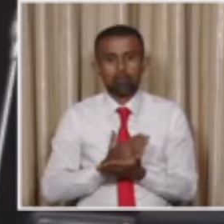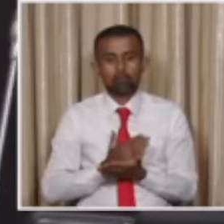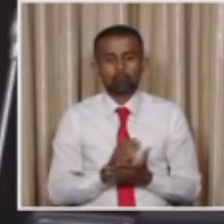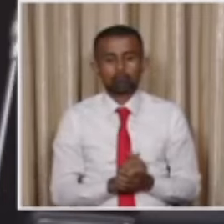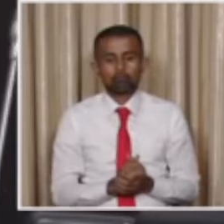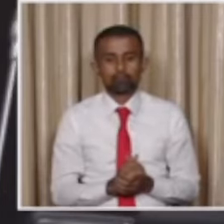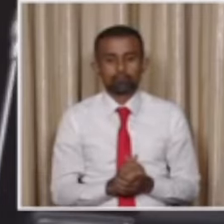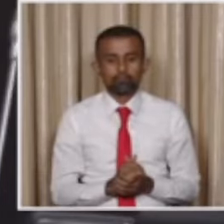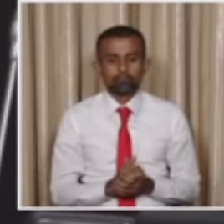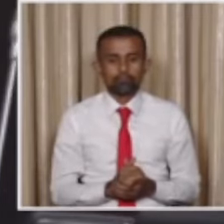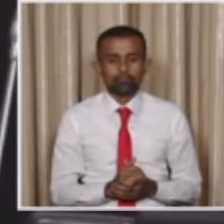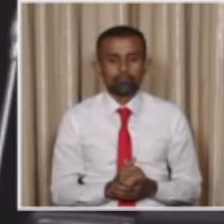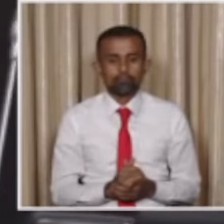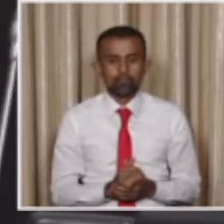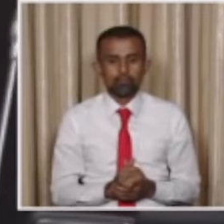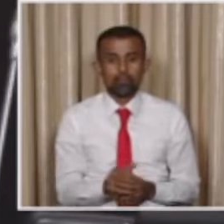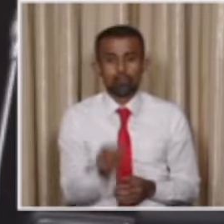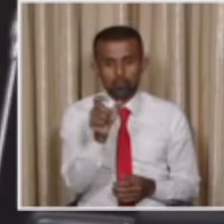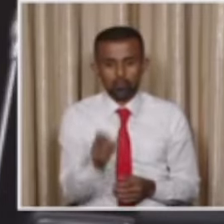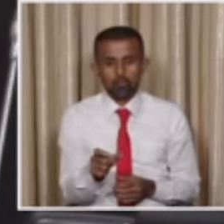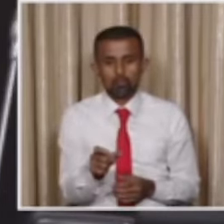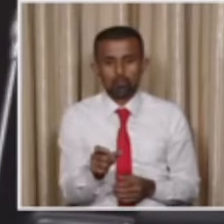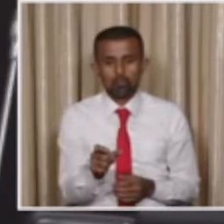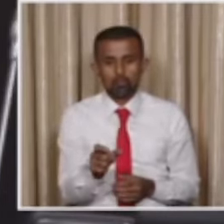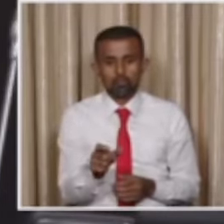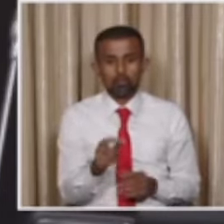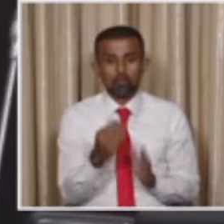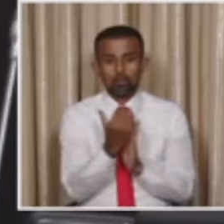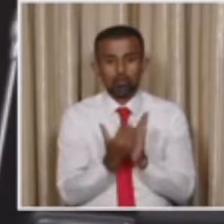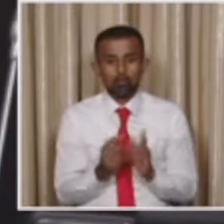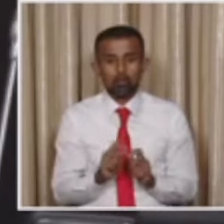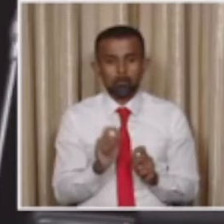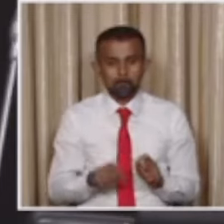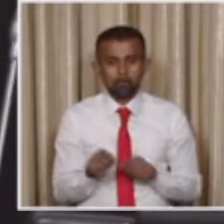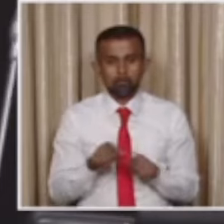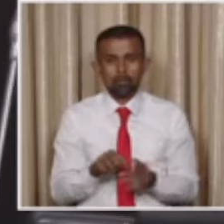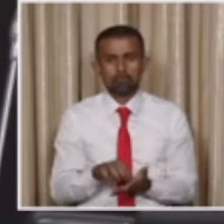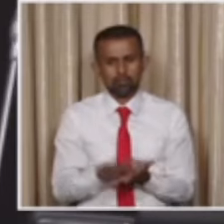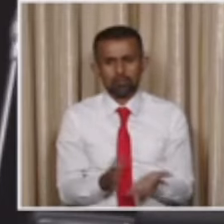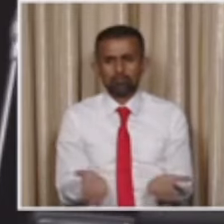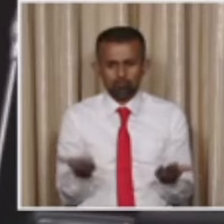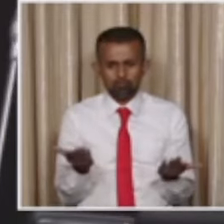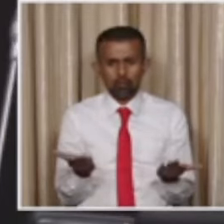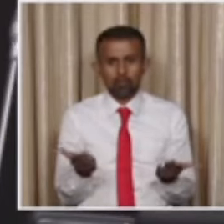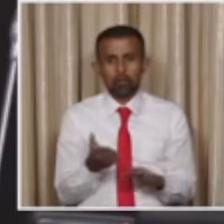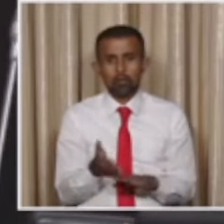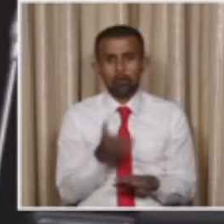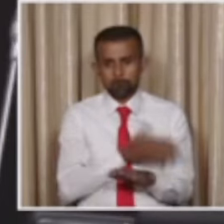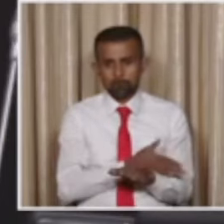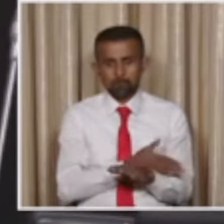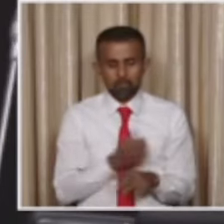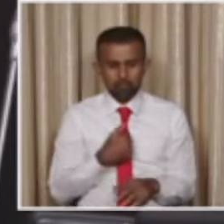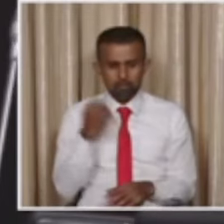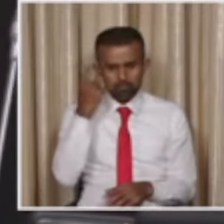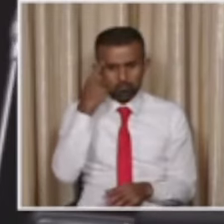ඒක නිසා කරු කතානායකතුමනි ඔබතුමාලත් කරුණා කරලා විවත්තා සභාව විදියට තීන්දුවක් ගන්න. මීට පෙර මට මතකයි